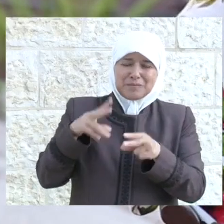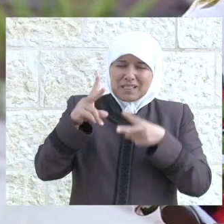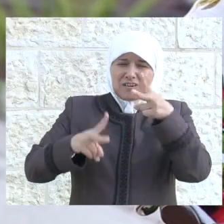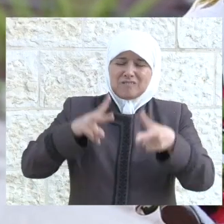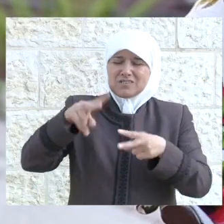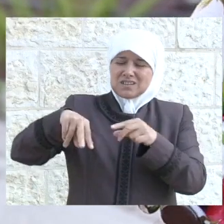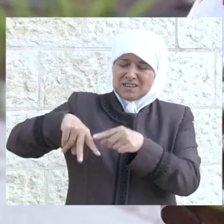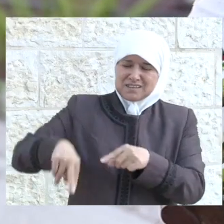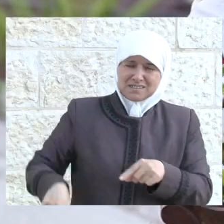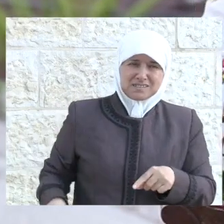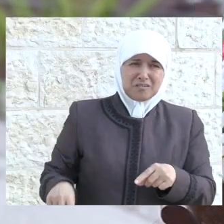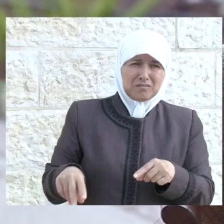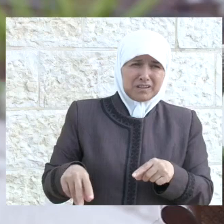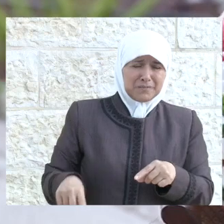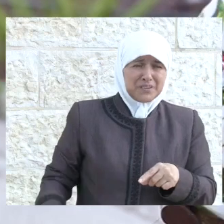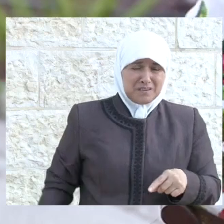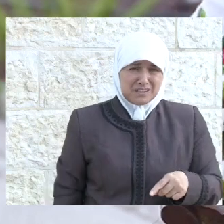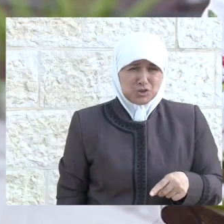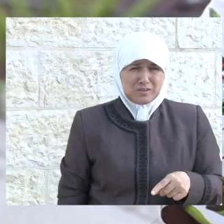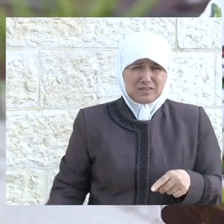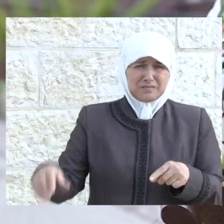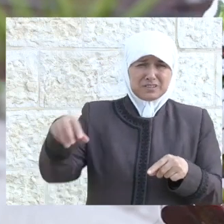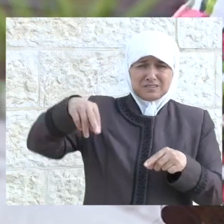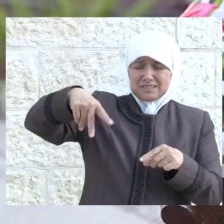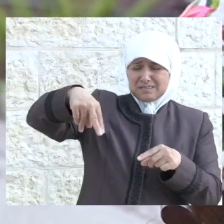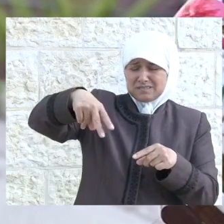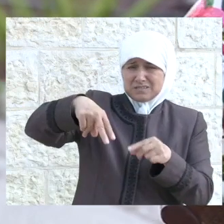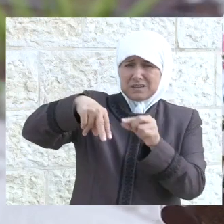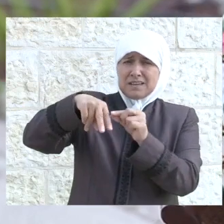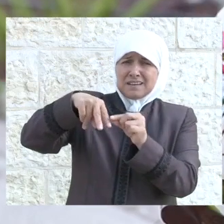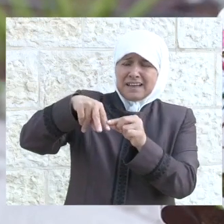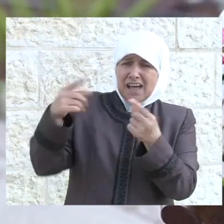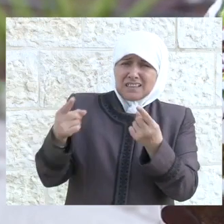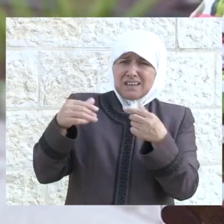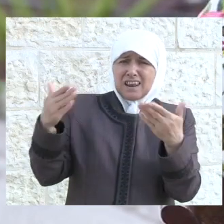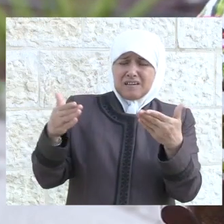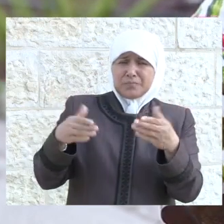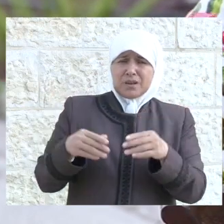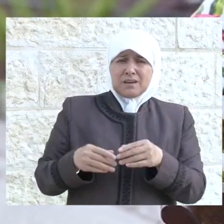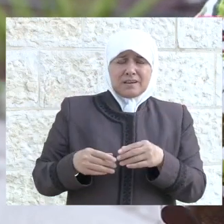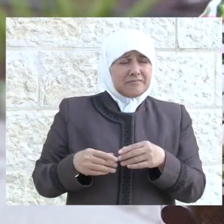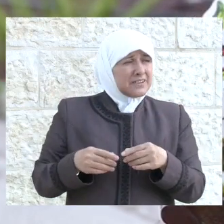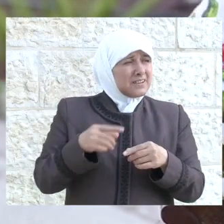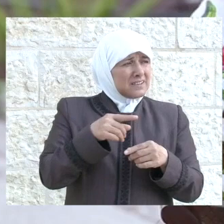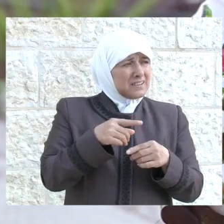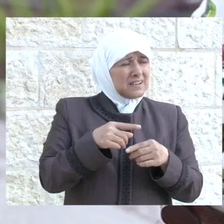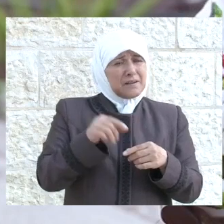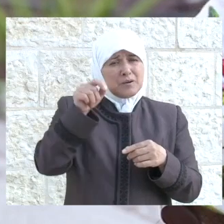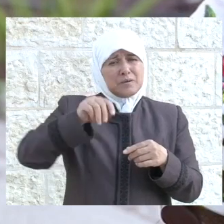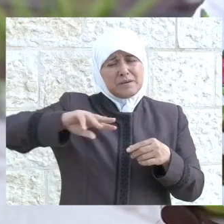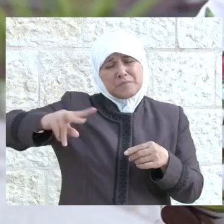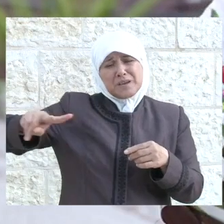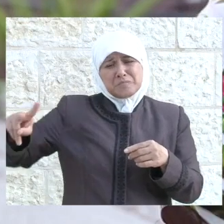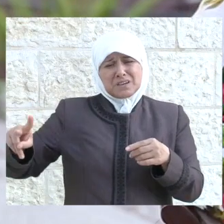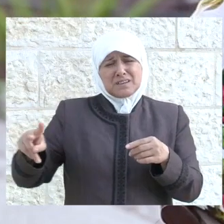كبير، يعني بدك تحكي طرف ميكانيكي إلكتروني، طبعاً كلياته يعني بيختلف حسب